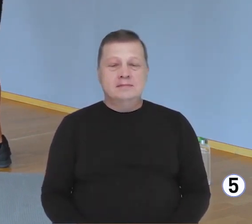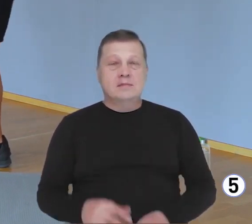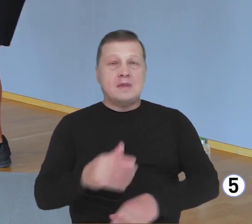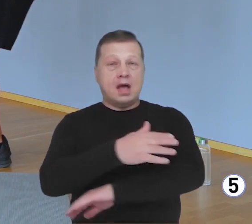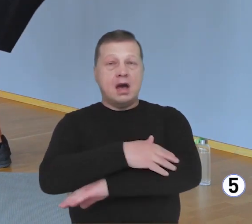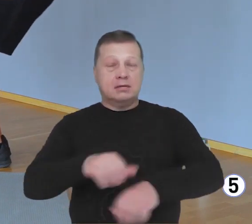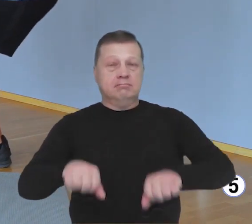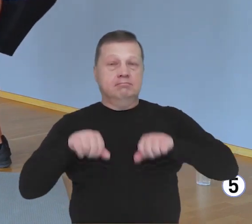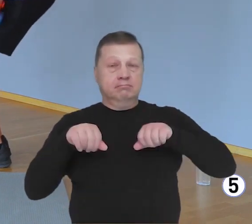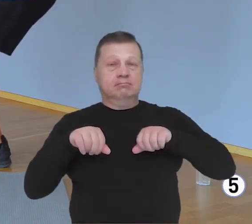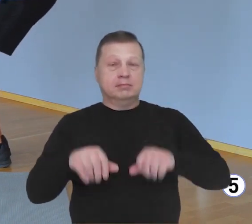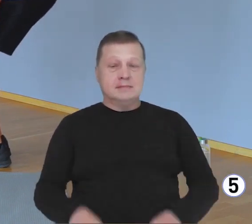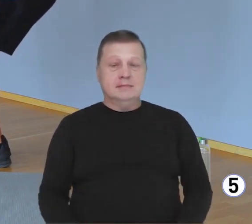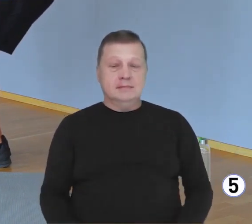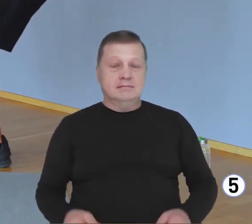Ugięcie ramion.